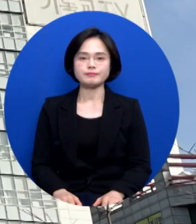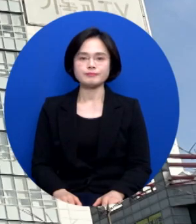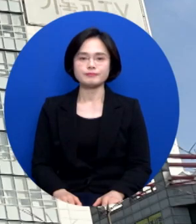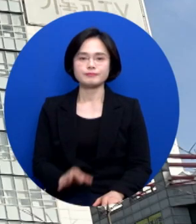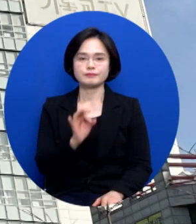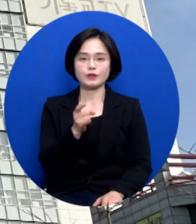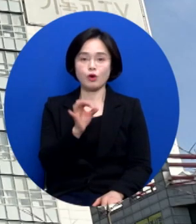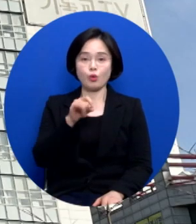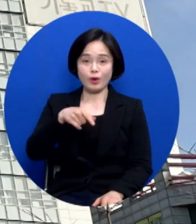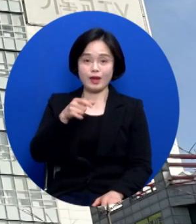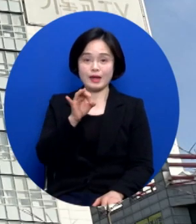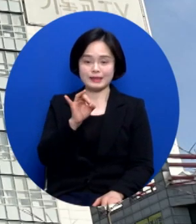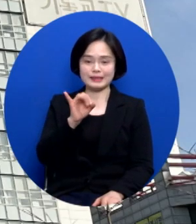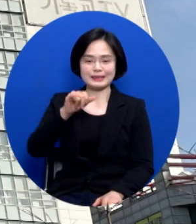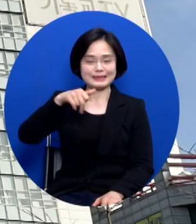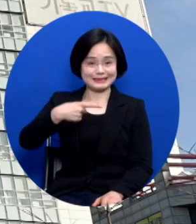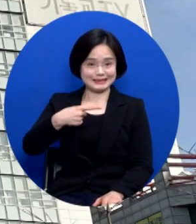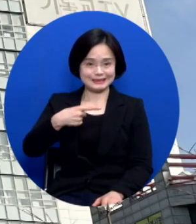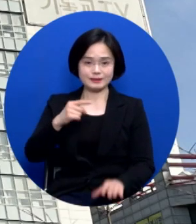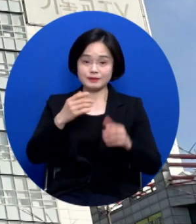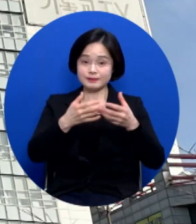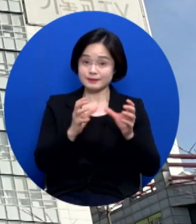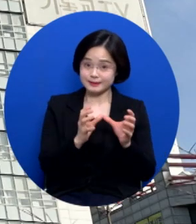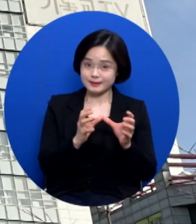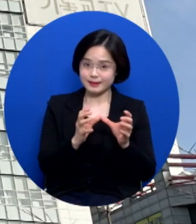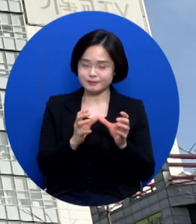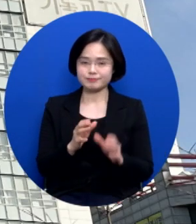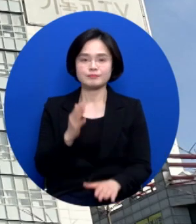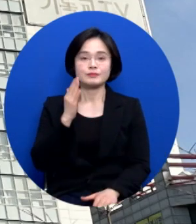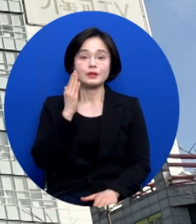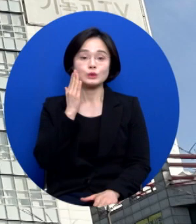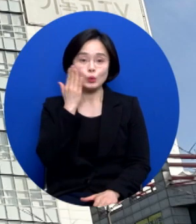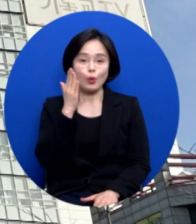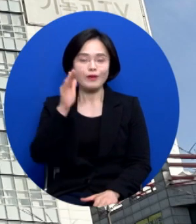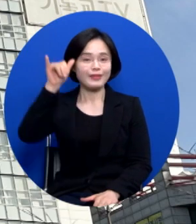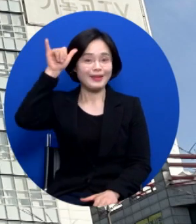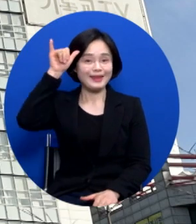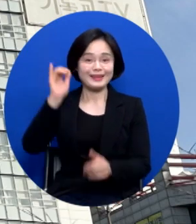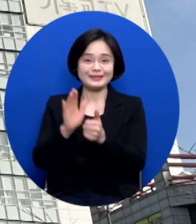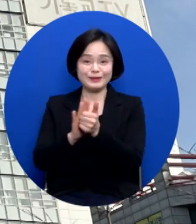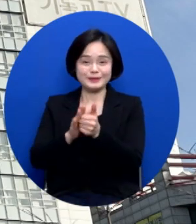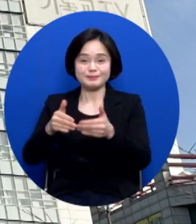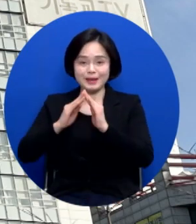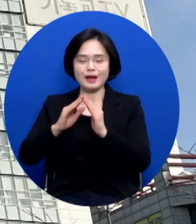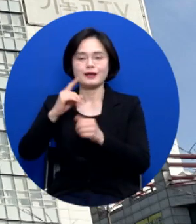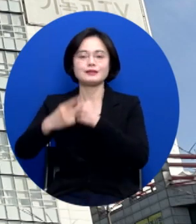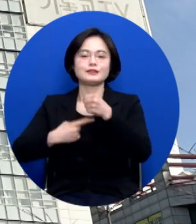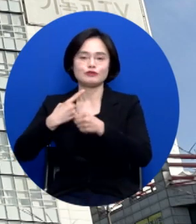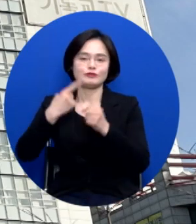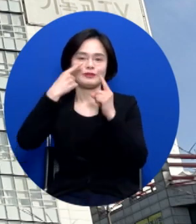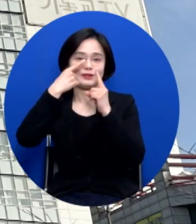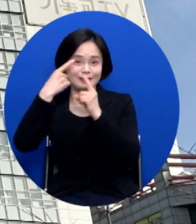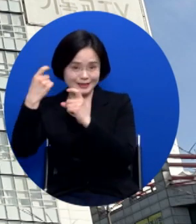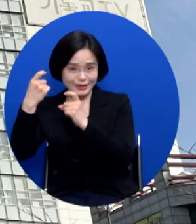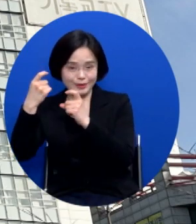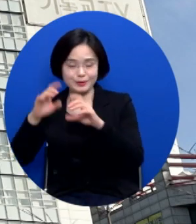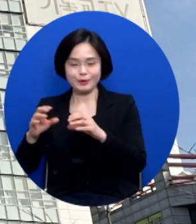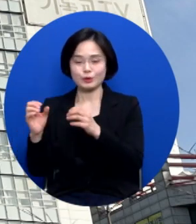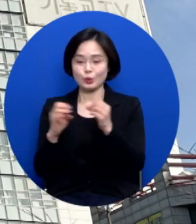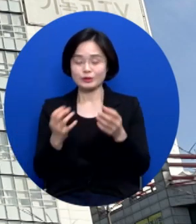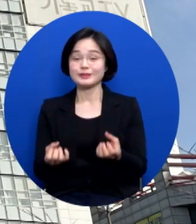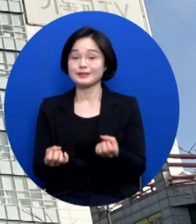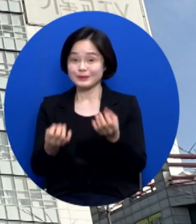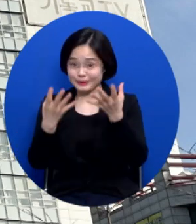어웨이크 코퍼레이션이 초원 AI 서비스 1주년을 맞아 오는 21일 청년 크리스천을 위한 토크 콘서트